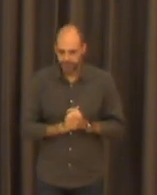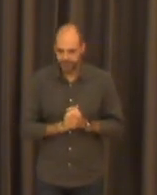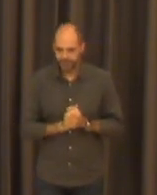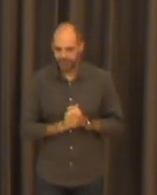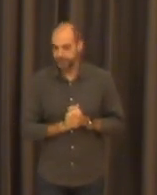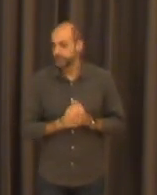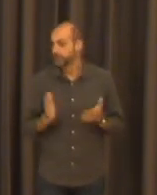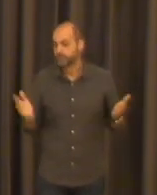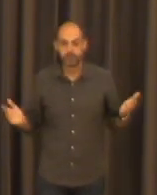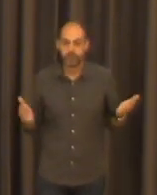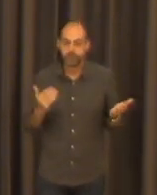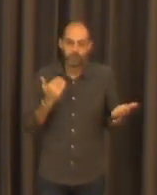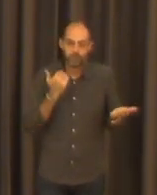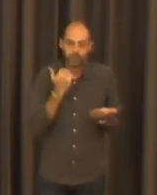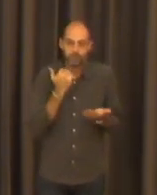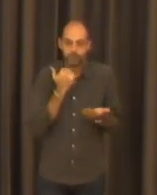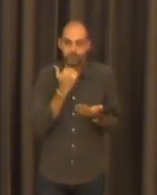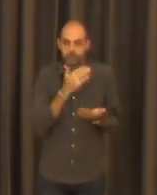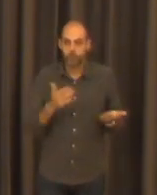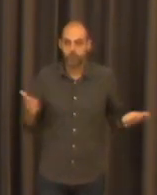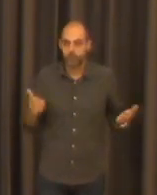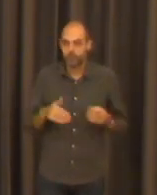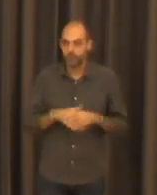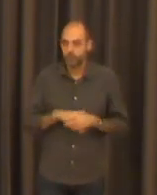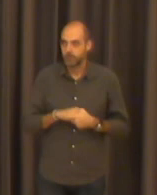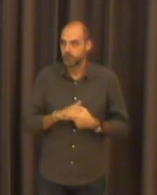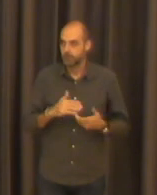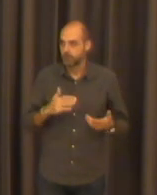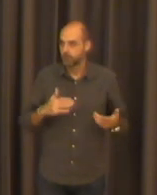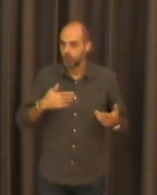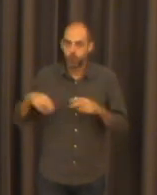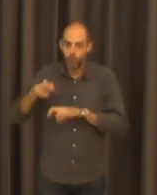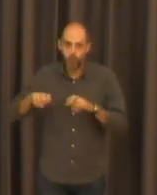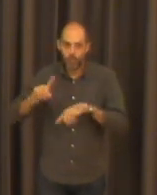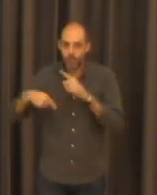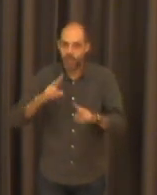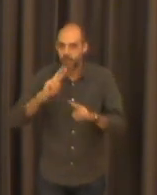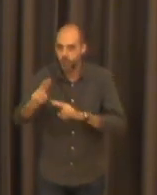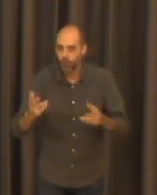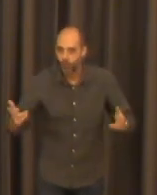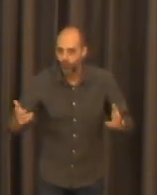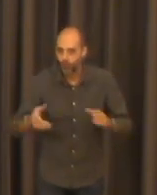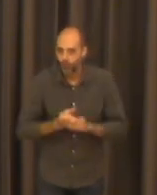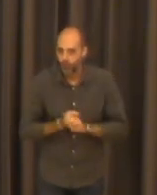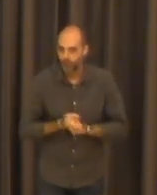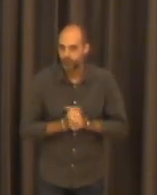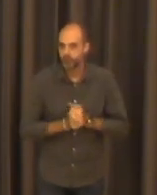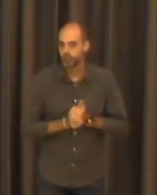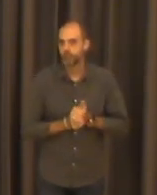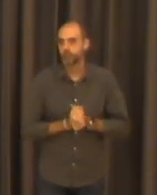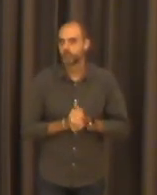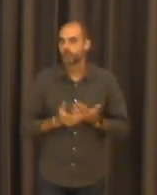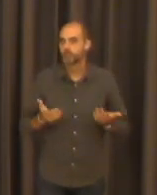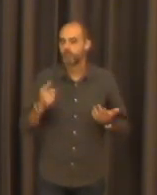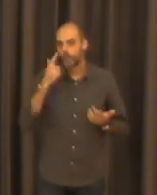Doncs no ho sé. Ho puc mirar i dir-t'ho demà. A veure,